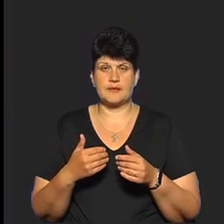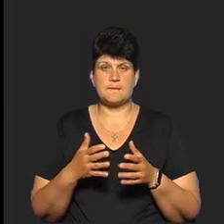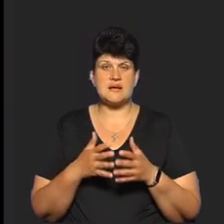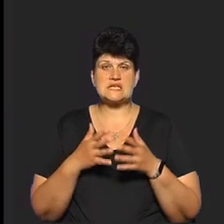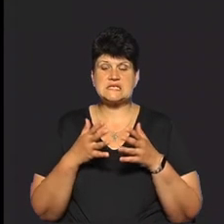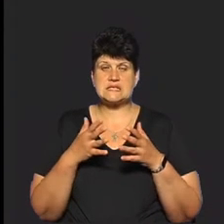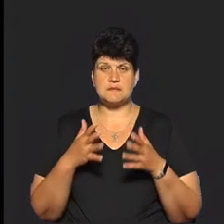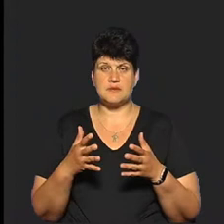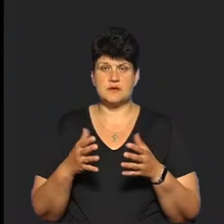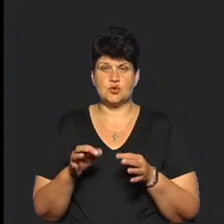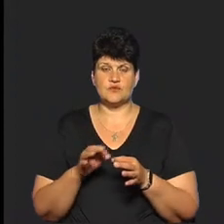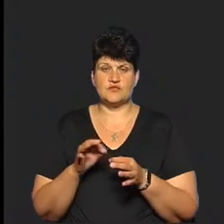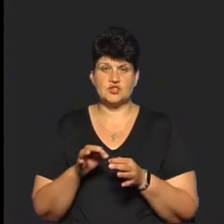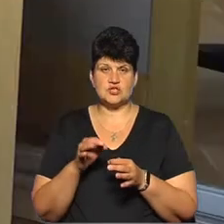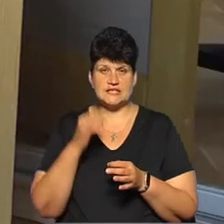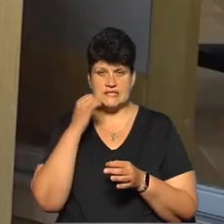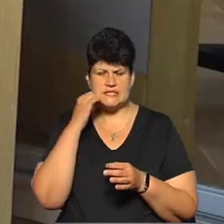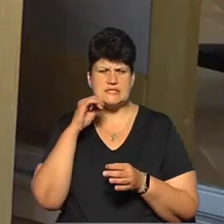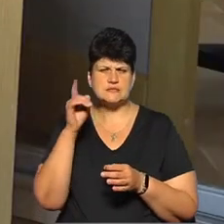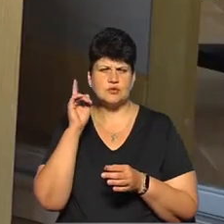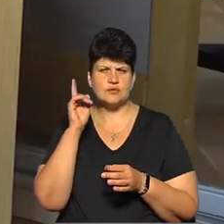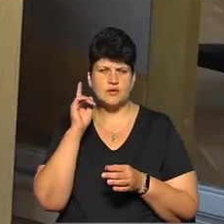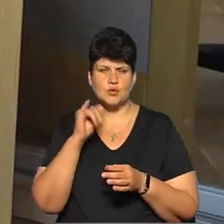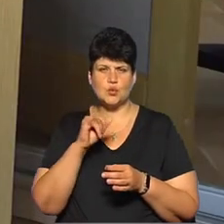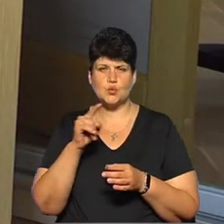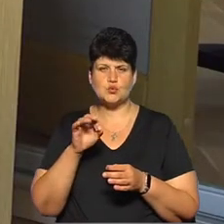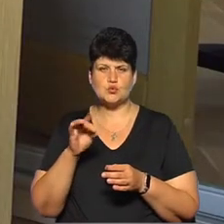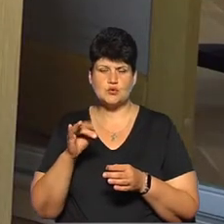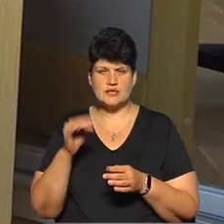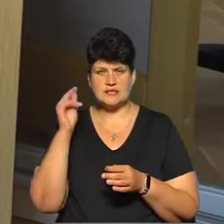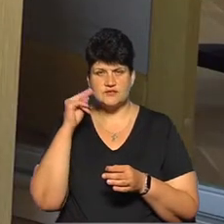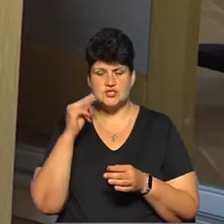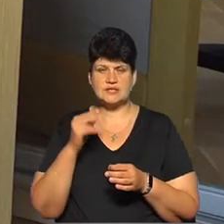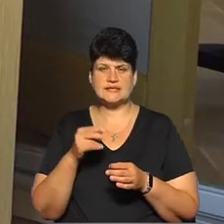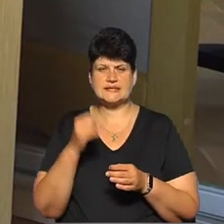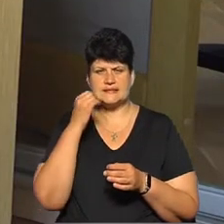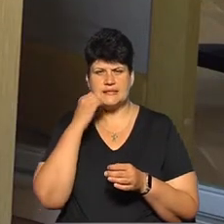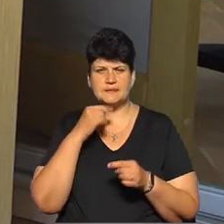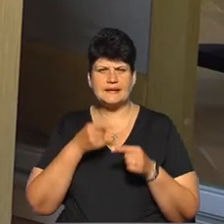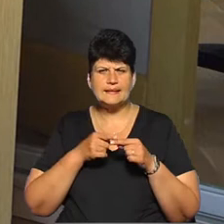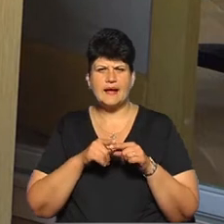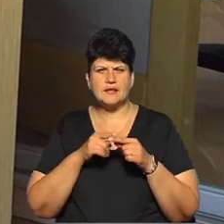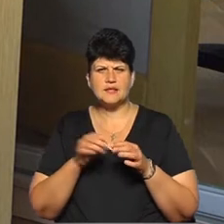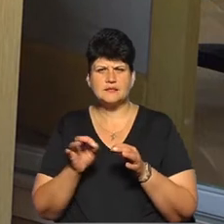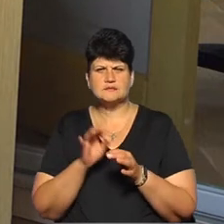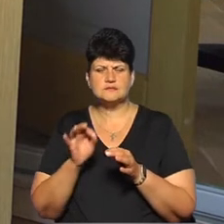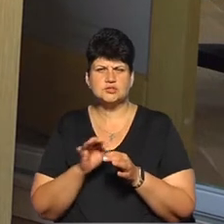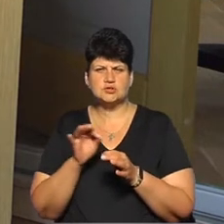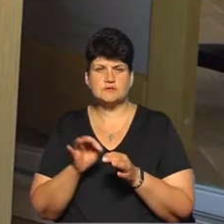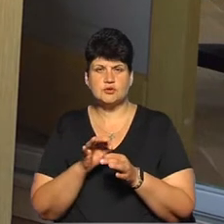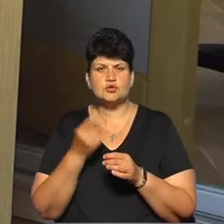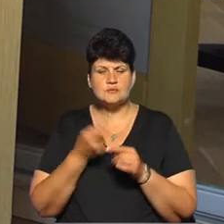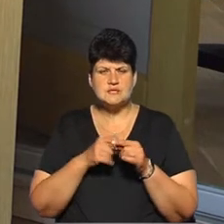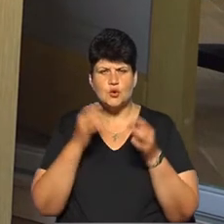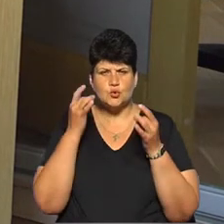максимально відшити старовинні узори і навчитися старовинним технікам шитва, щоб ця культурна спадщина наша